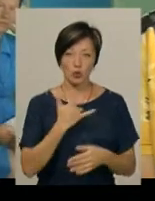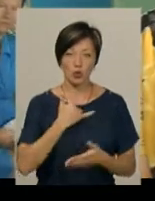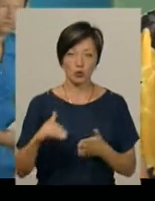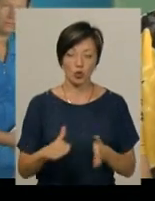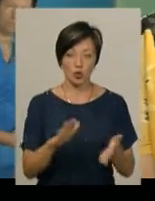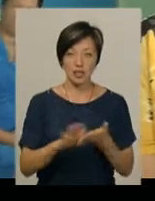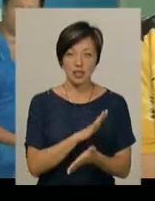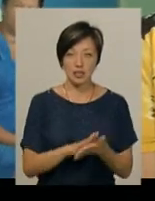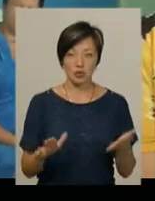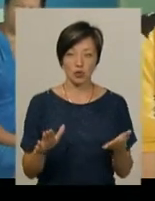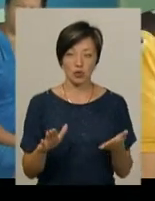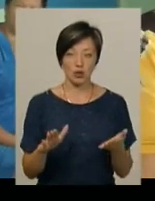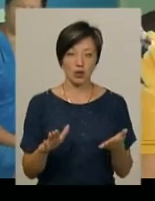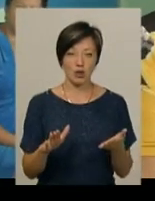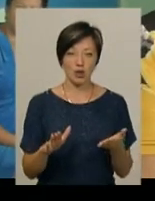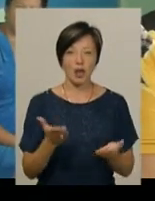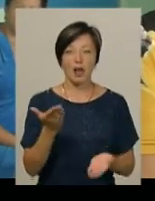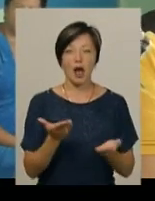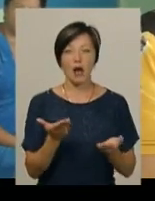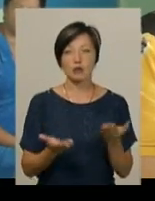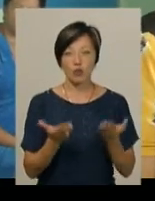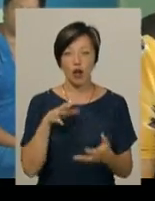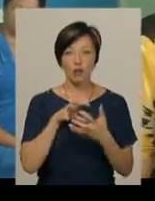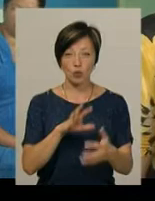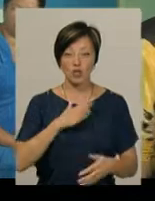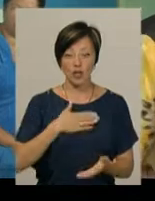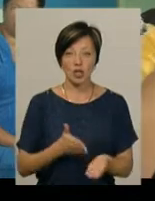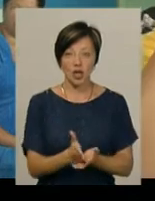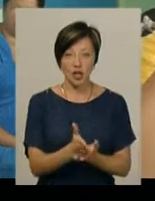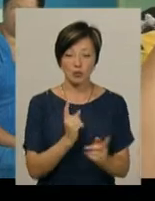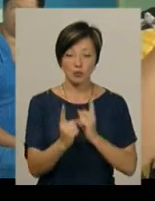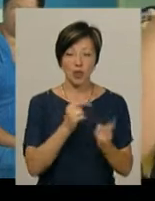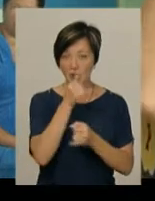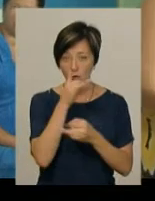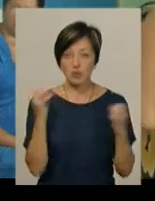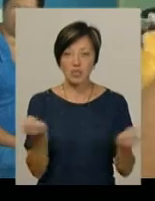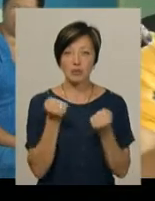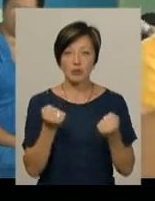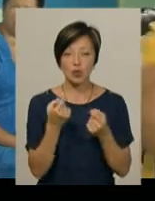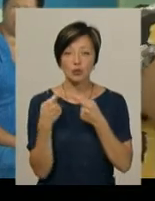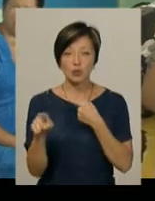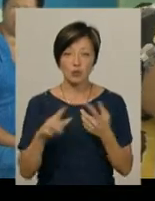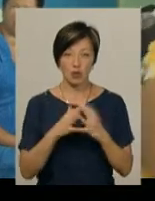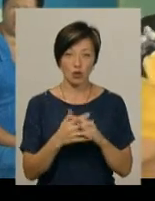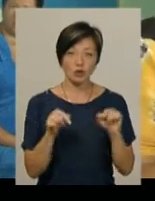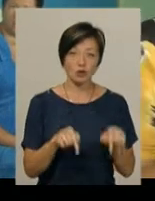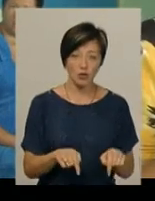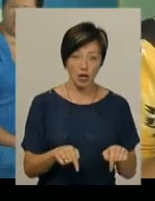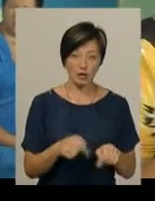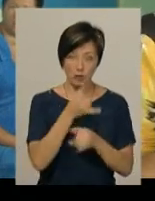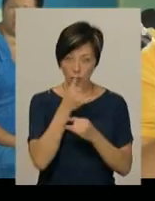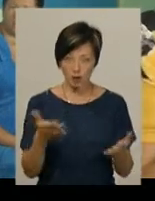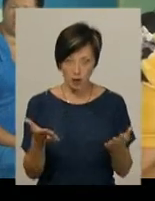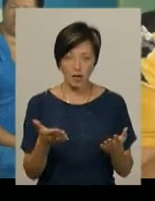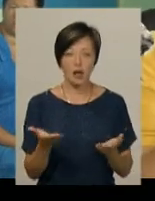дорога? Слизько. О, якщо автобус наш, рейсовий, який ходить, він не може в зимі виїхати на Корначівку. І сюди виїхати не